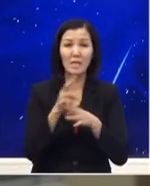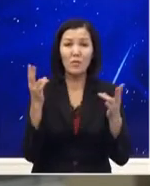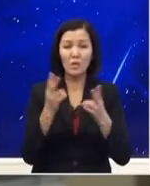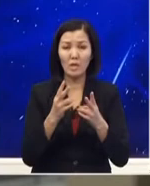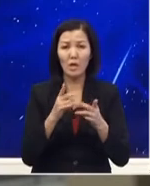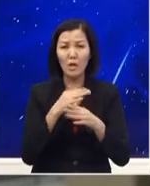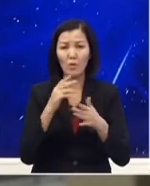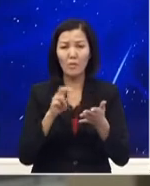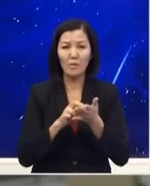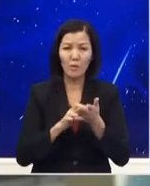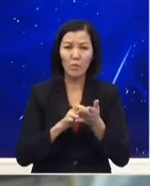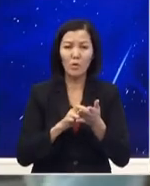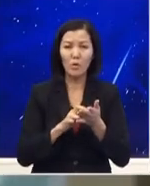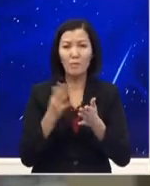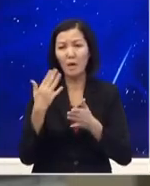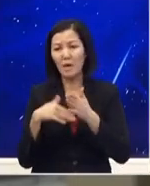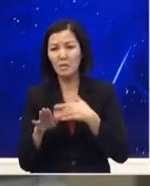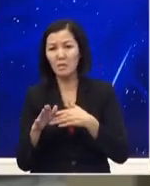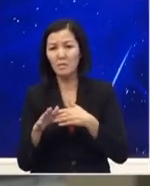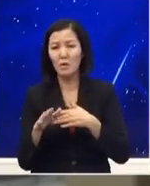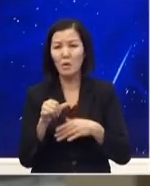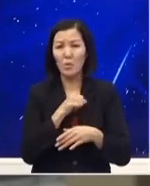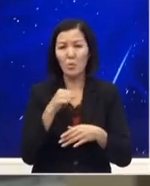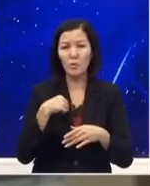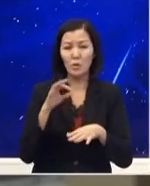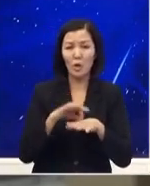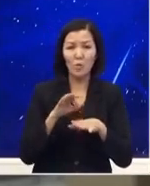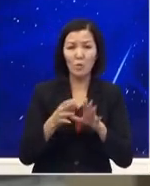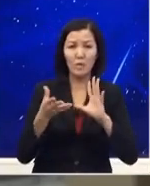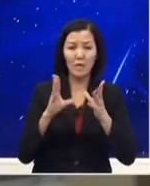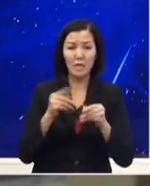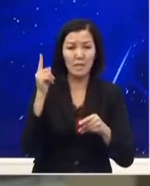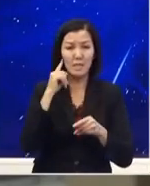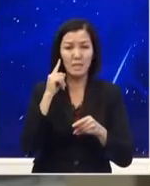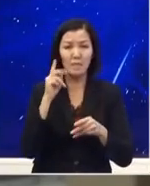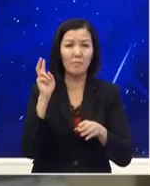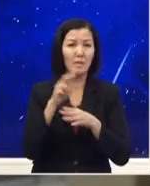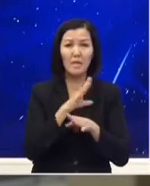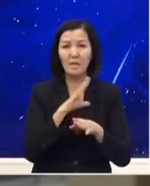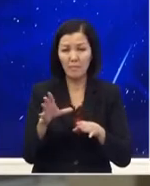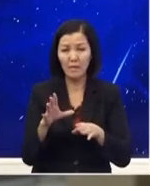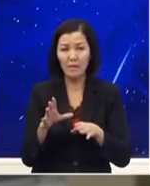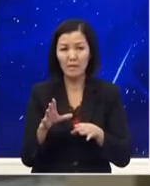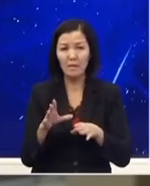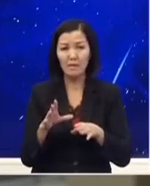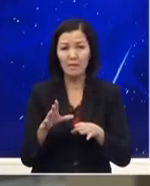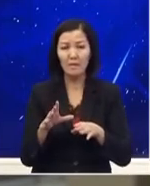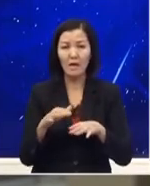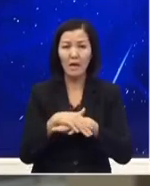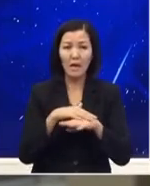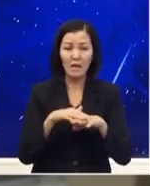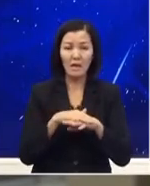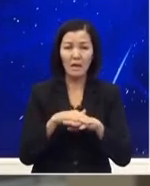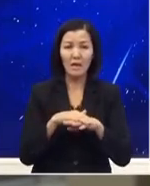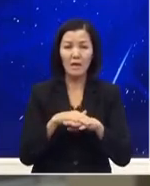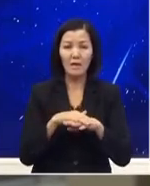көп науқастарымыз өзінің диагнозын естіп, қорқып, арнайы ем алуға келмейді. Мен онда ол халқымызға